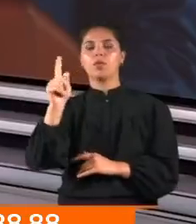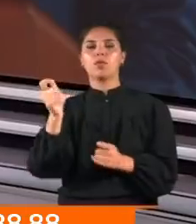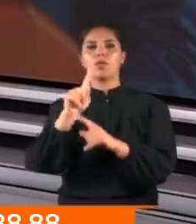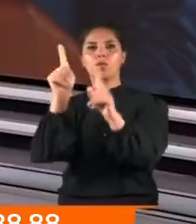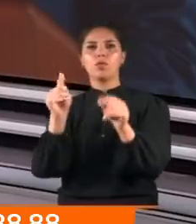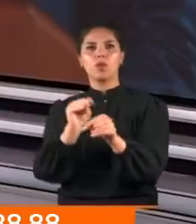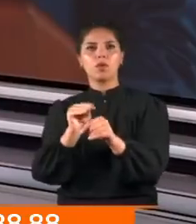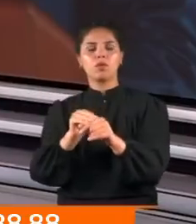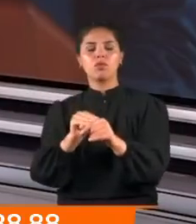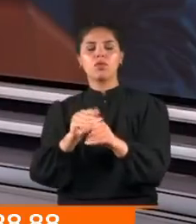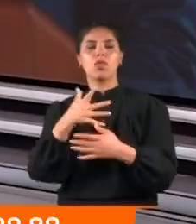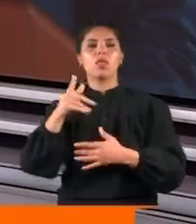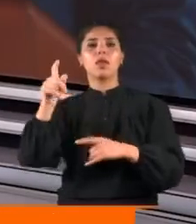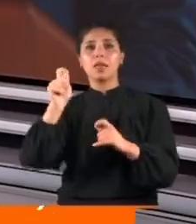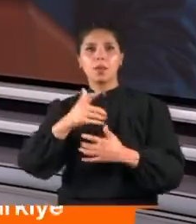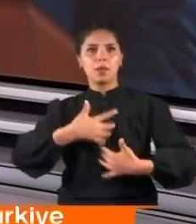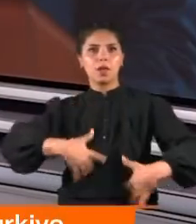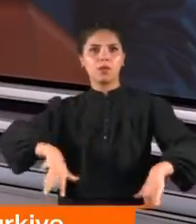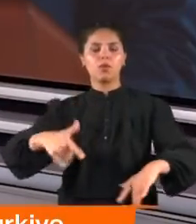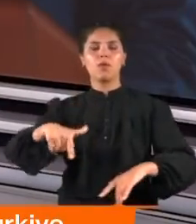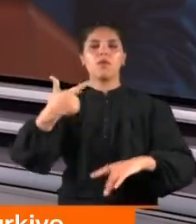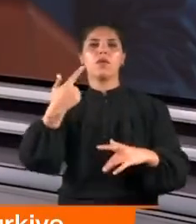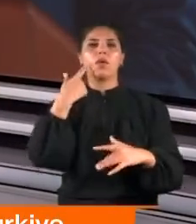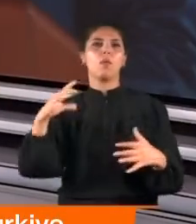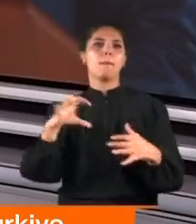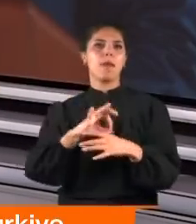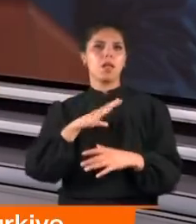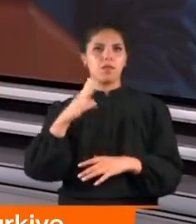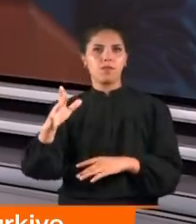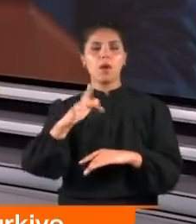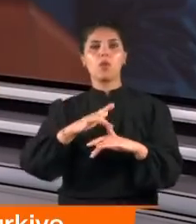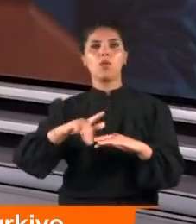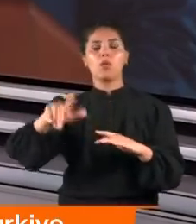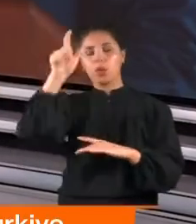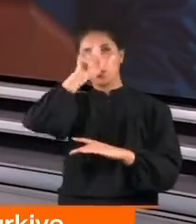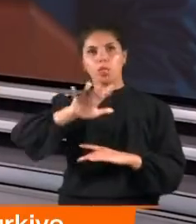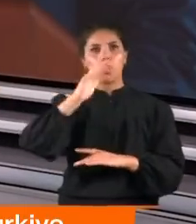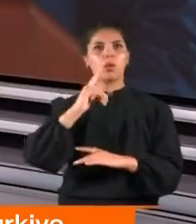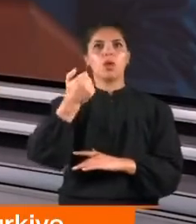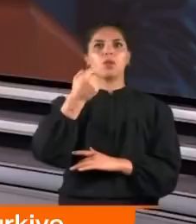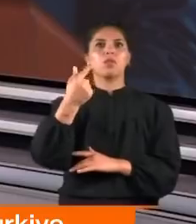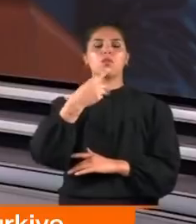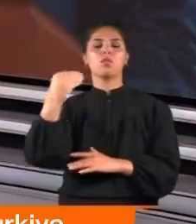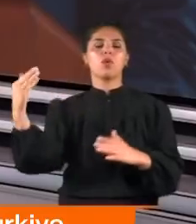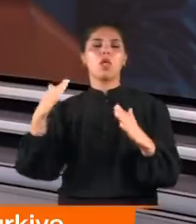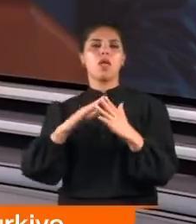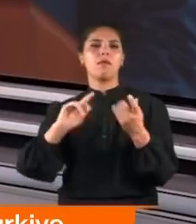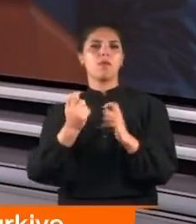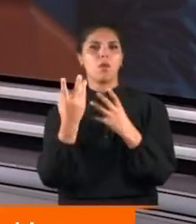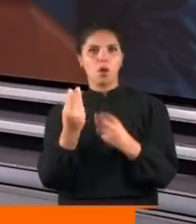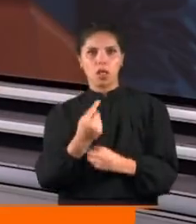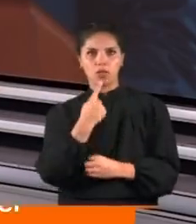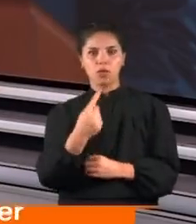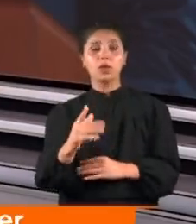için düzenlenen temel atma törenine video konferans yöntemiyle bağlandı. Ülke genelinde 6,5 milyon konutun dönüştürüleceğinin altını çizdi